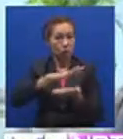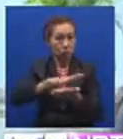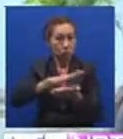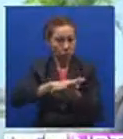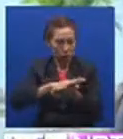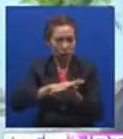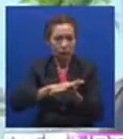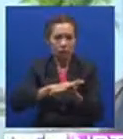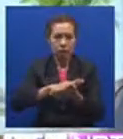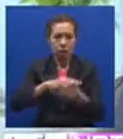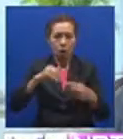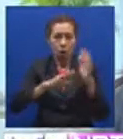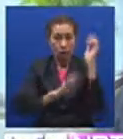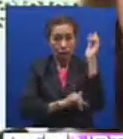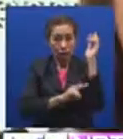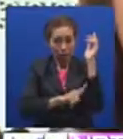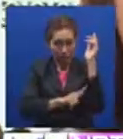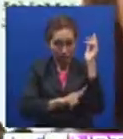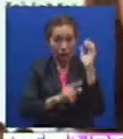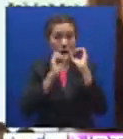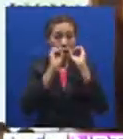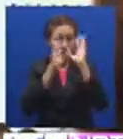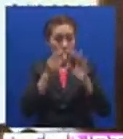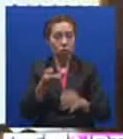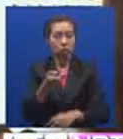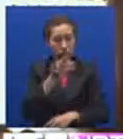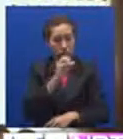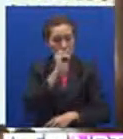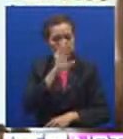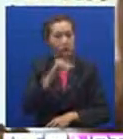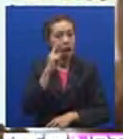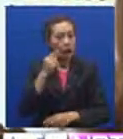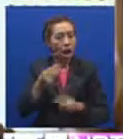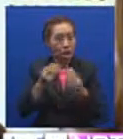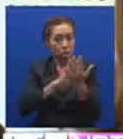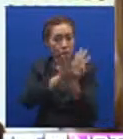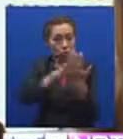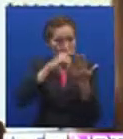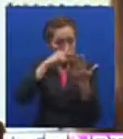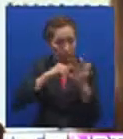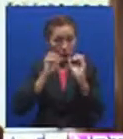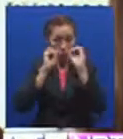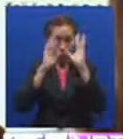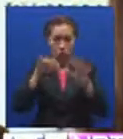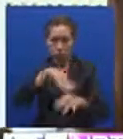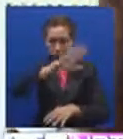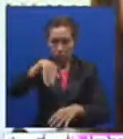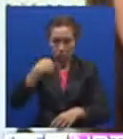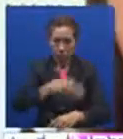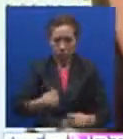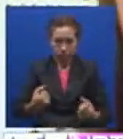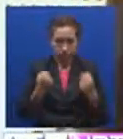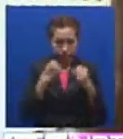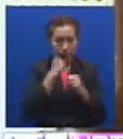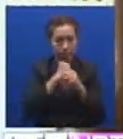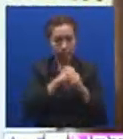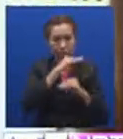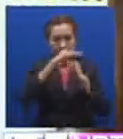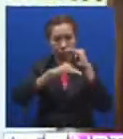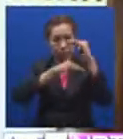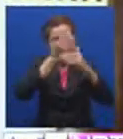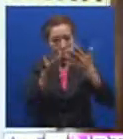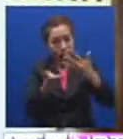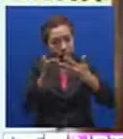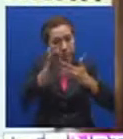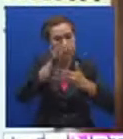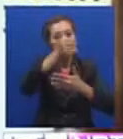ท่าศาตร์อำเภอเมืองจังหวัดยะลาอวยพรให้ครูทั่วประเทศมีสุขภาพแข็งแรงมีความเจริญในหน้าที่การงานและขอให้ครู